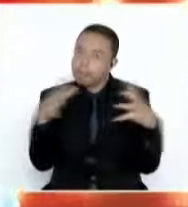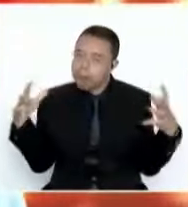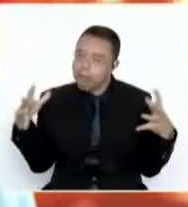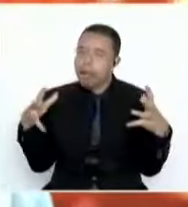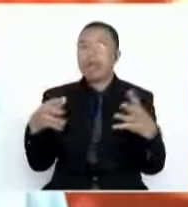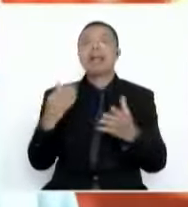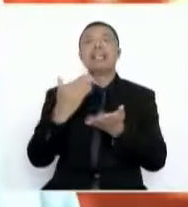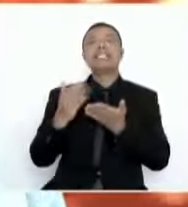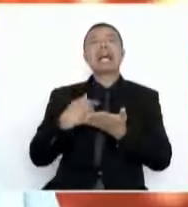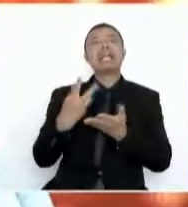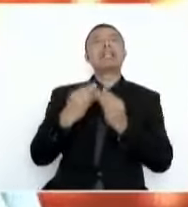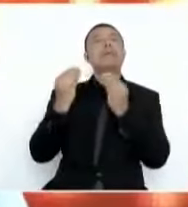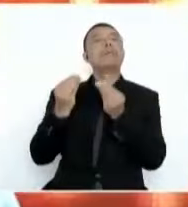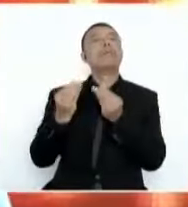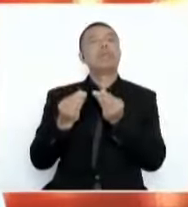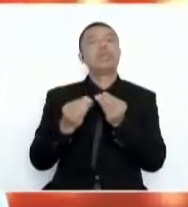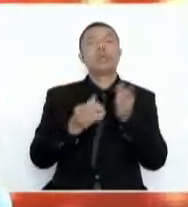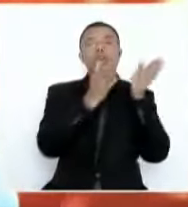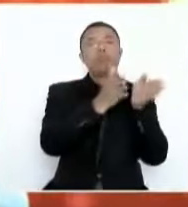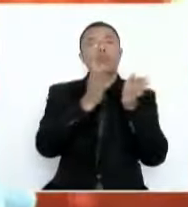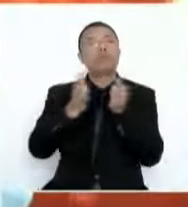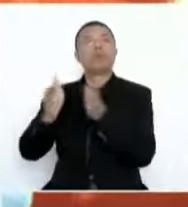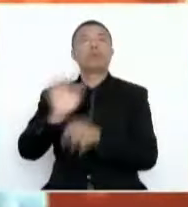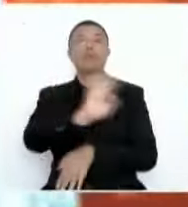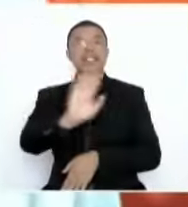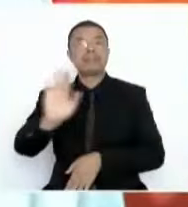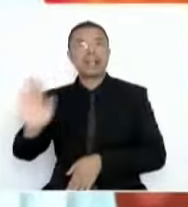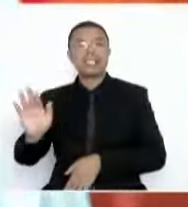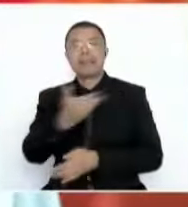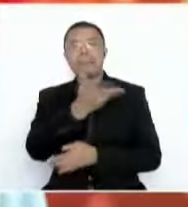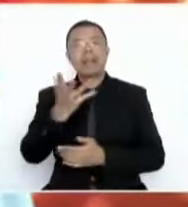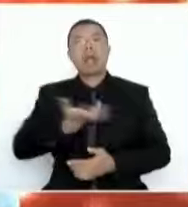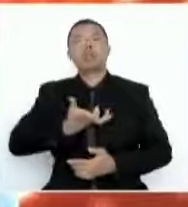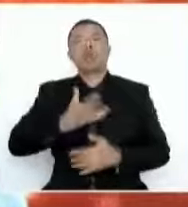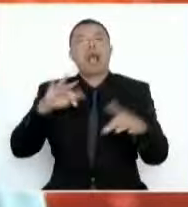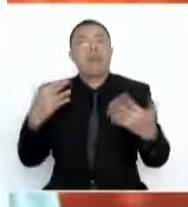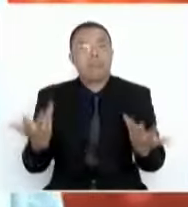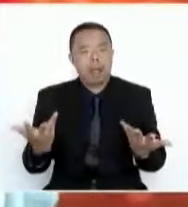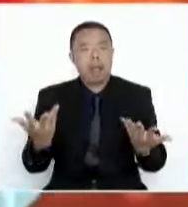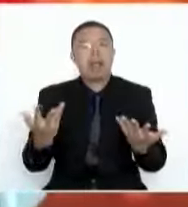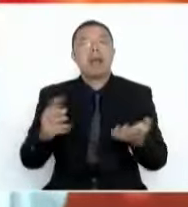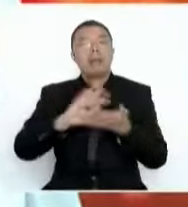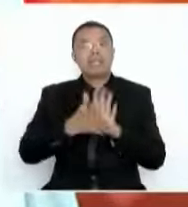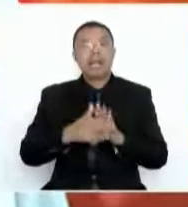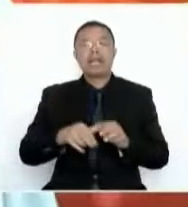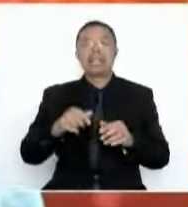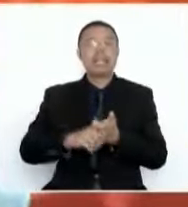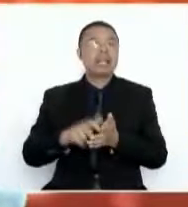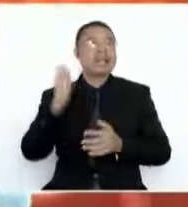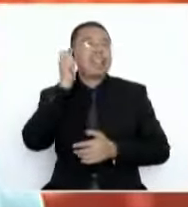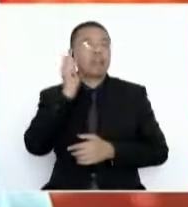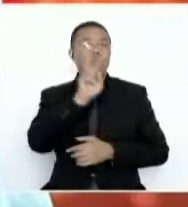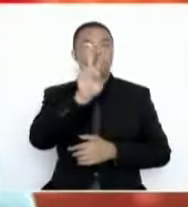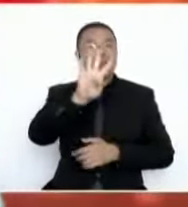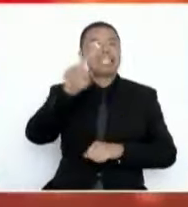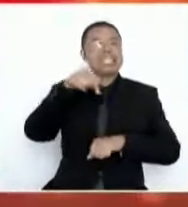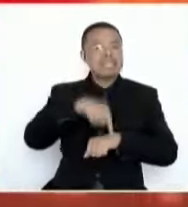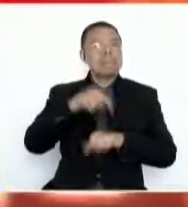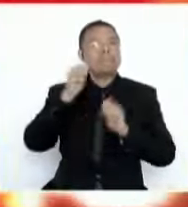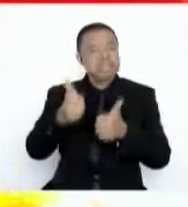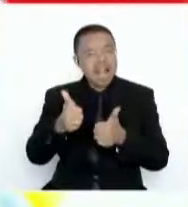tinggal kita memberikan jurusan-jurusan kepada mereka Nah itulah menjadi hotline 24 jam menjadi utama